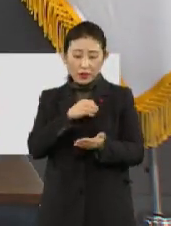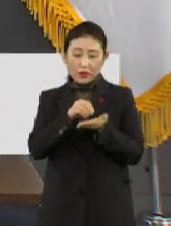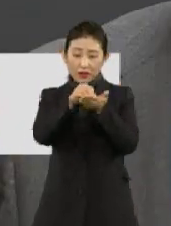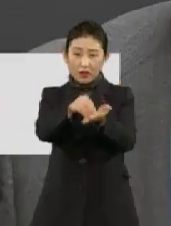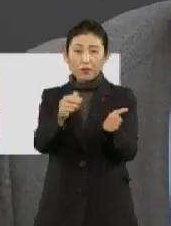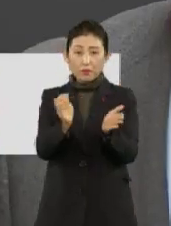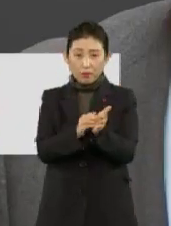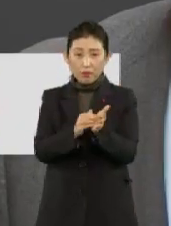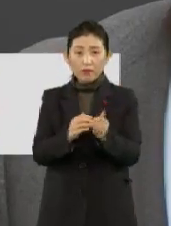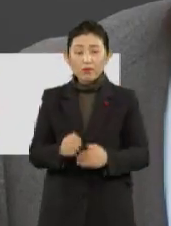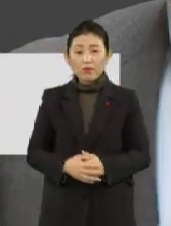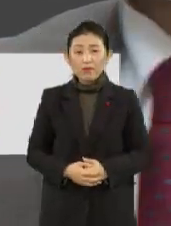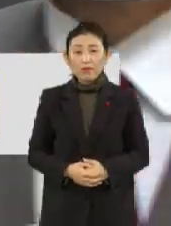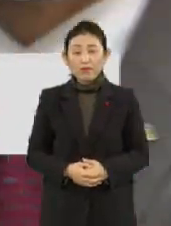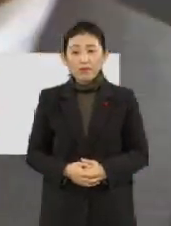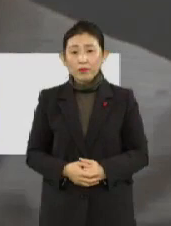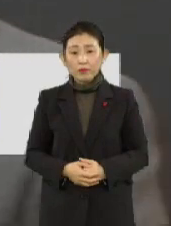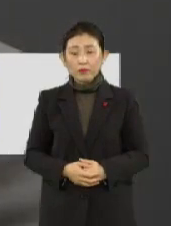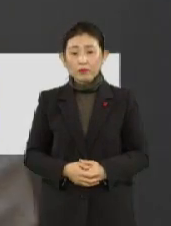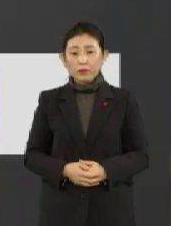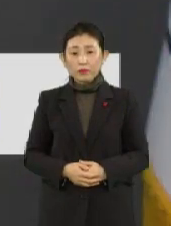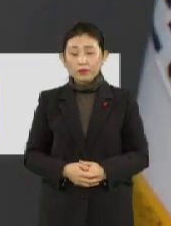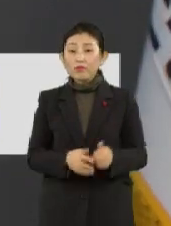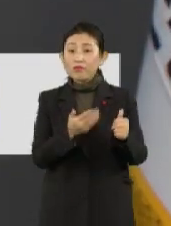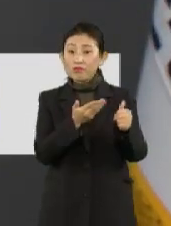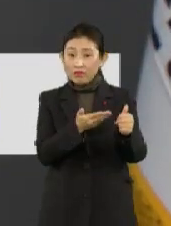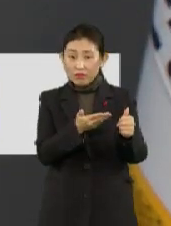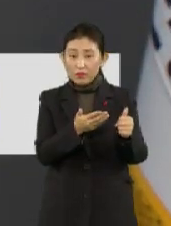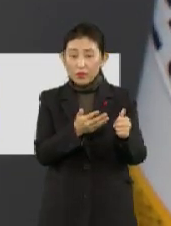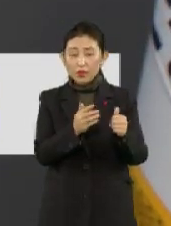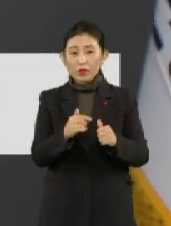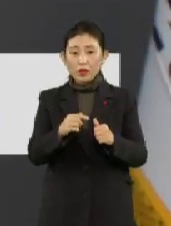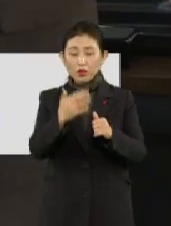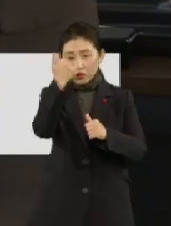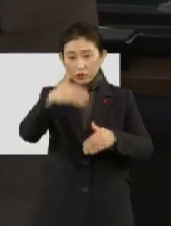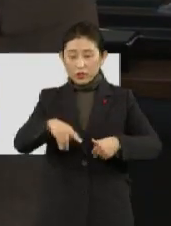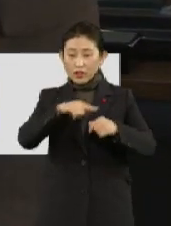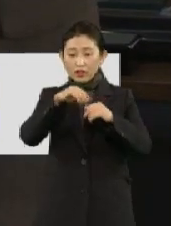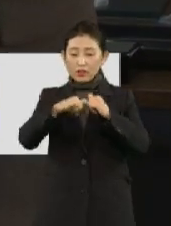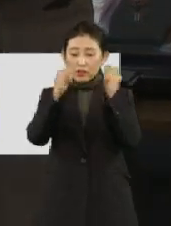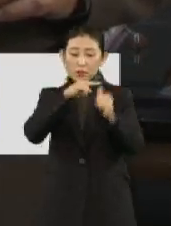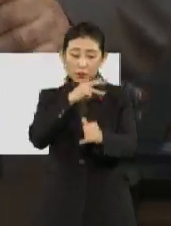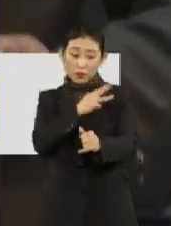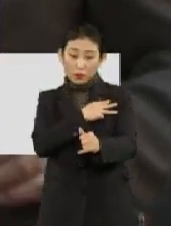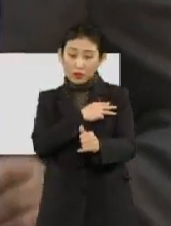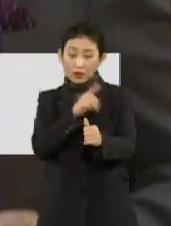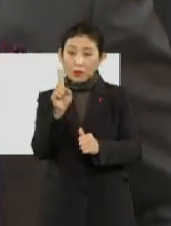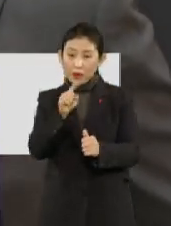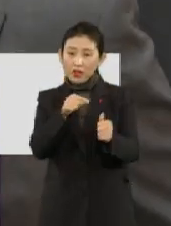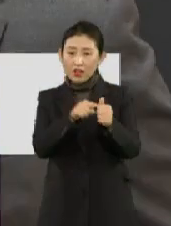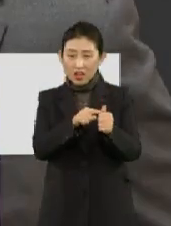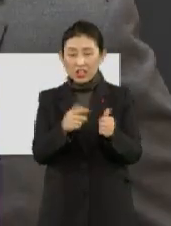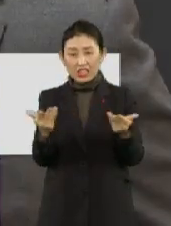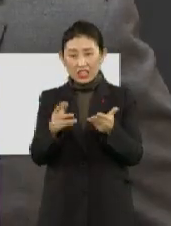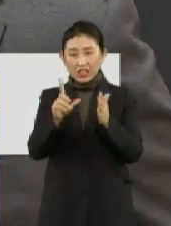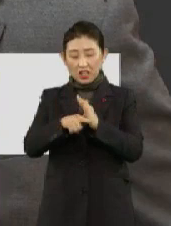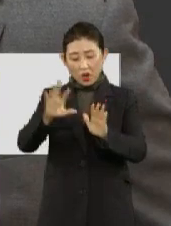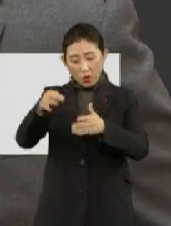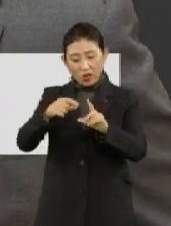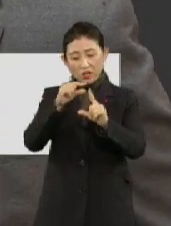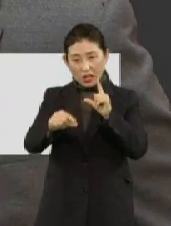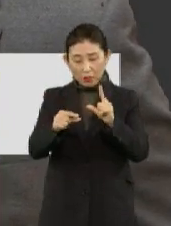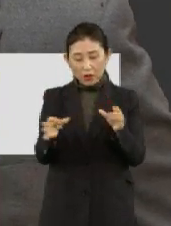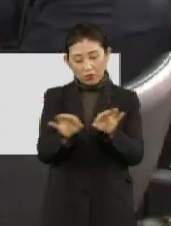아너소사이어티 회원 에 가입했습니다 중남 사회복지공동모금회 에 따르면 박 시장은 재직기간 받은